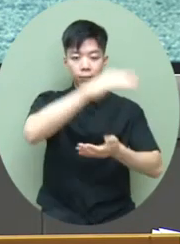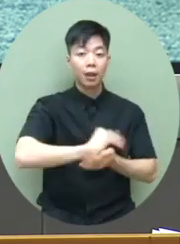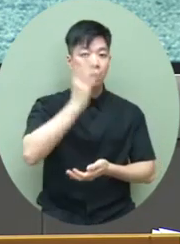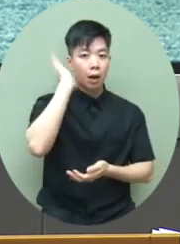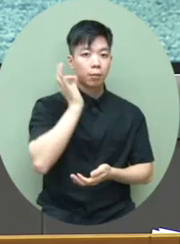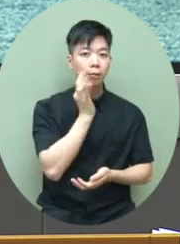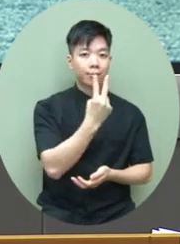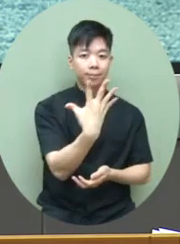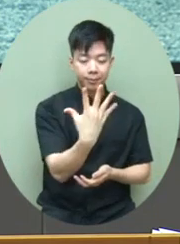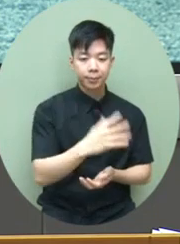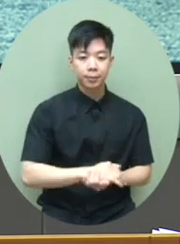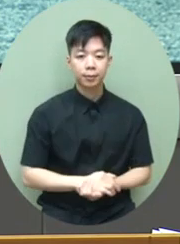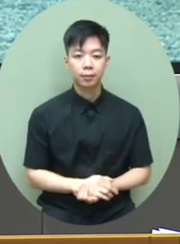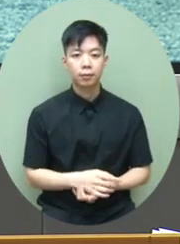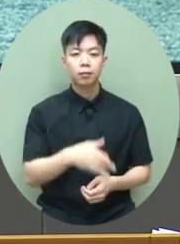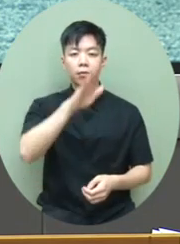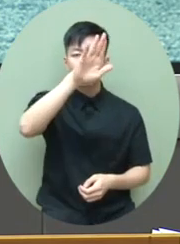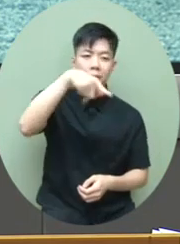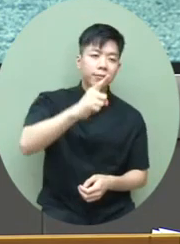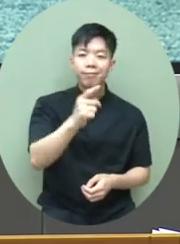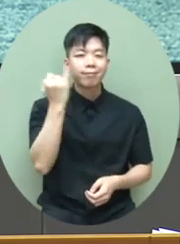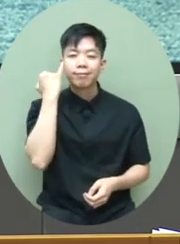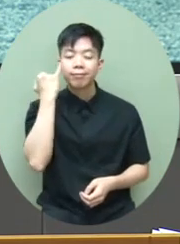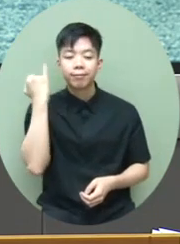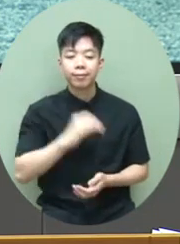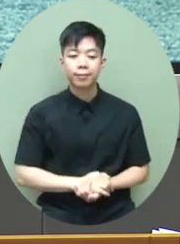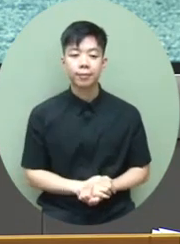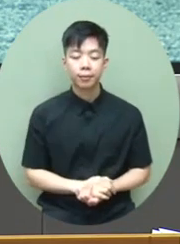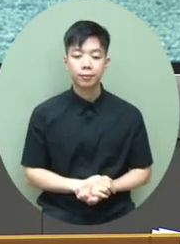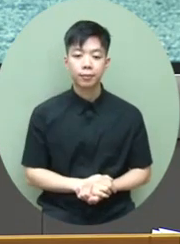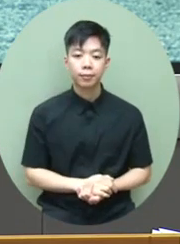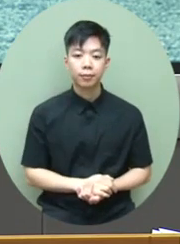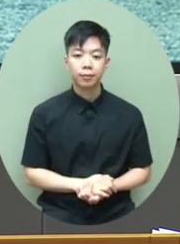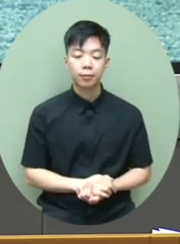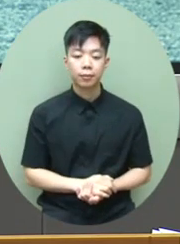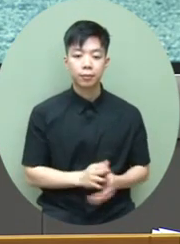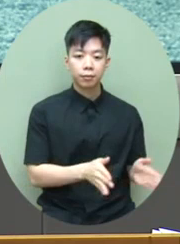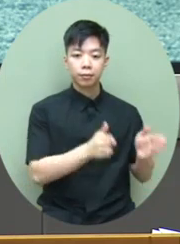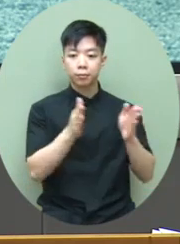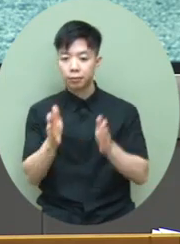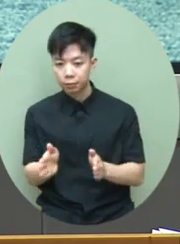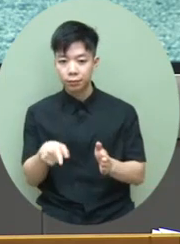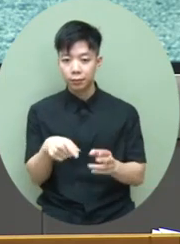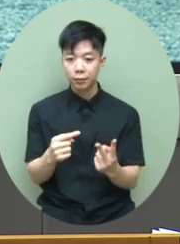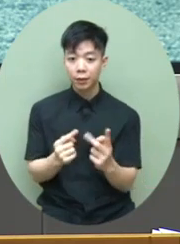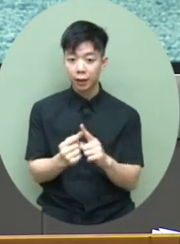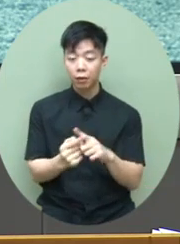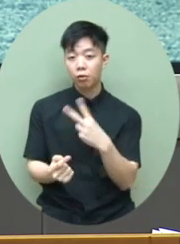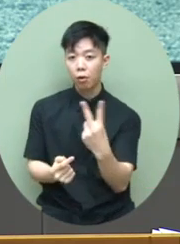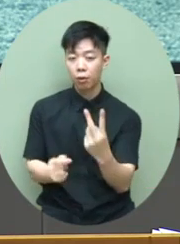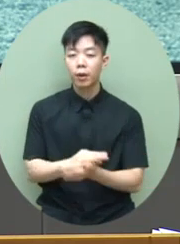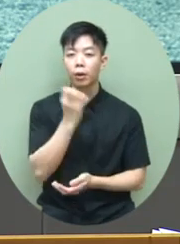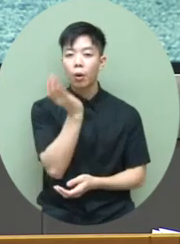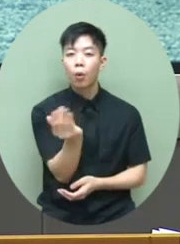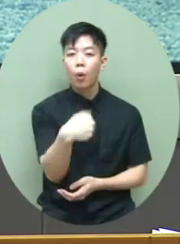士25歲啦，咁暫時揾唔到源頭。咁另外咧就係、有兩位人士就住喺港灣豪庭